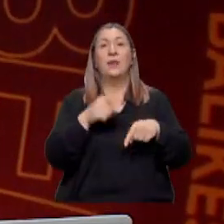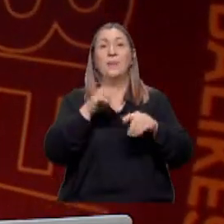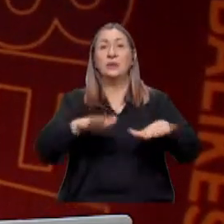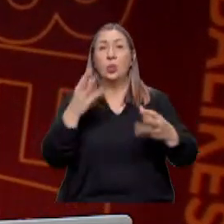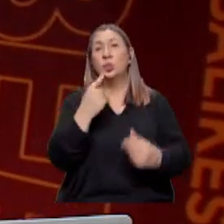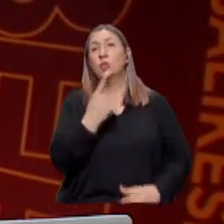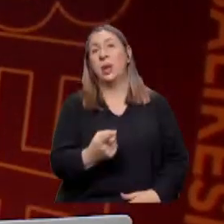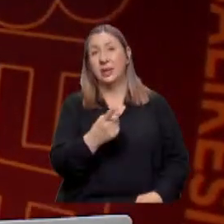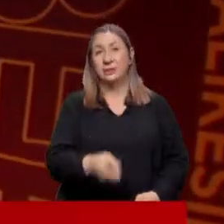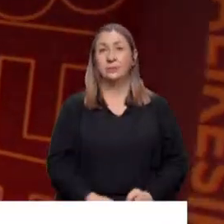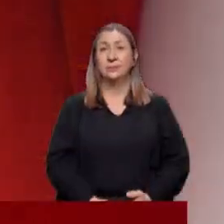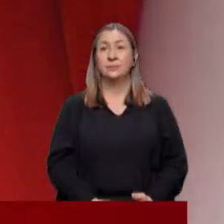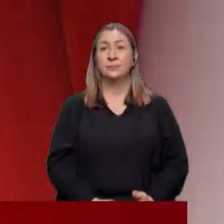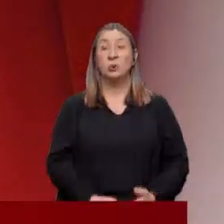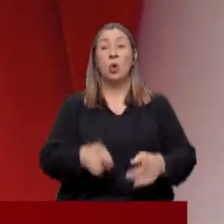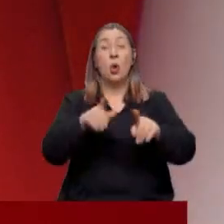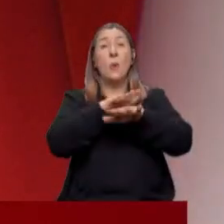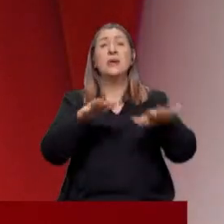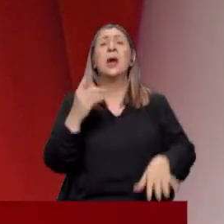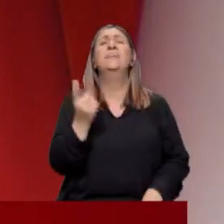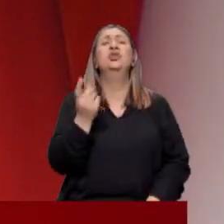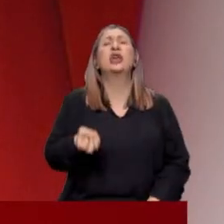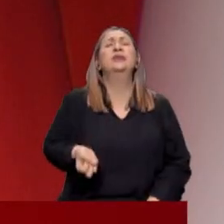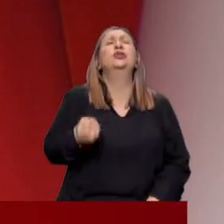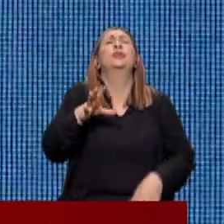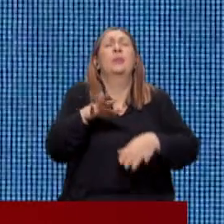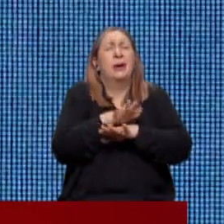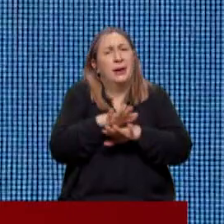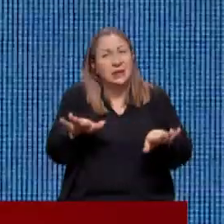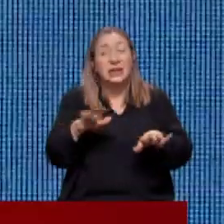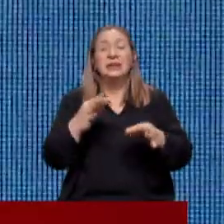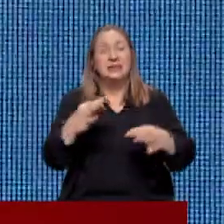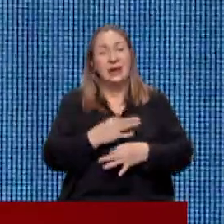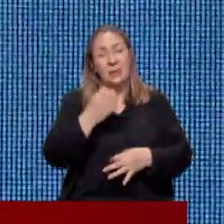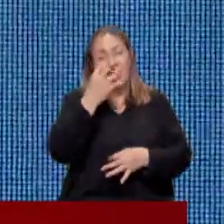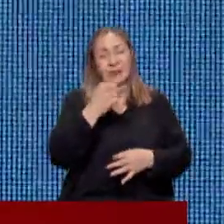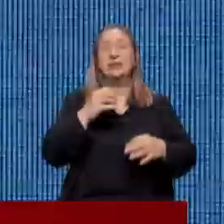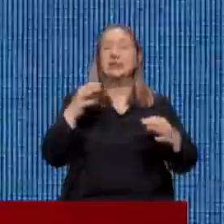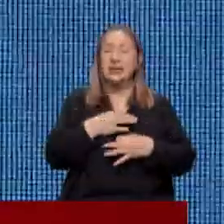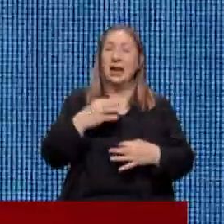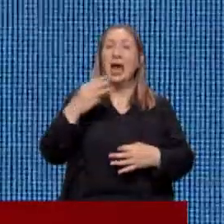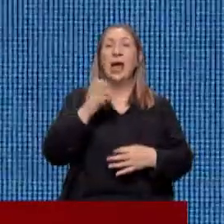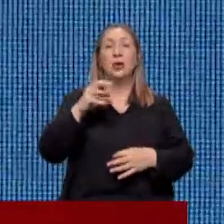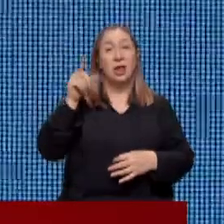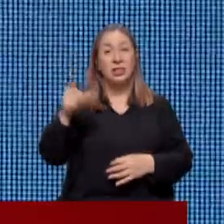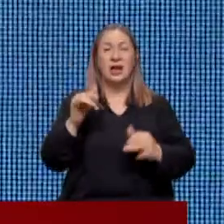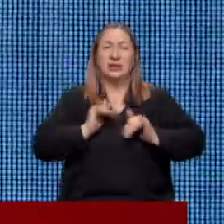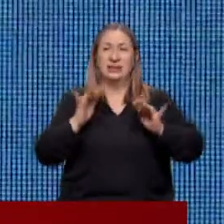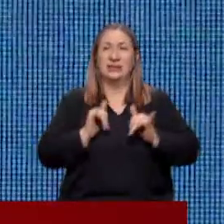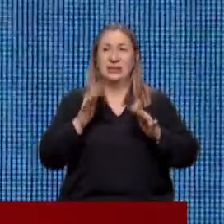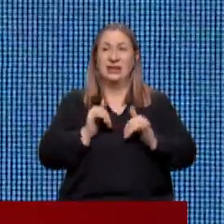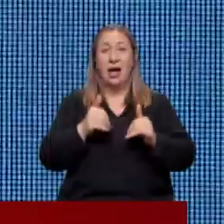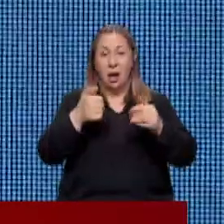olduğunu söyledim olmazsa dönmüşler çıkmaz Sen Bahçeli'de Sayın Erdoğan da bundan rahatsız oldular altını